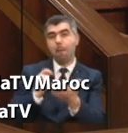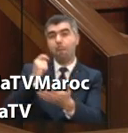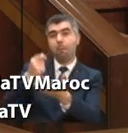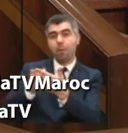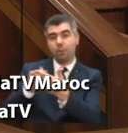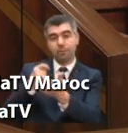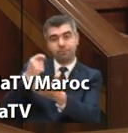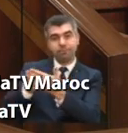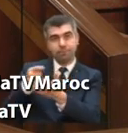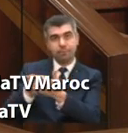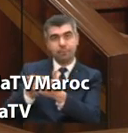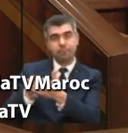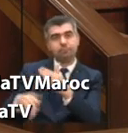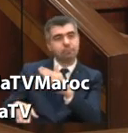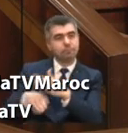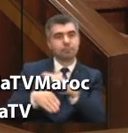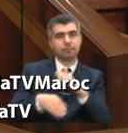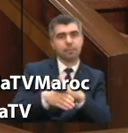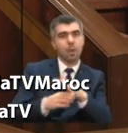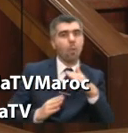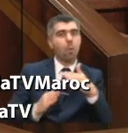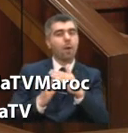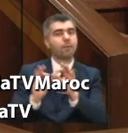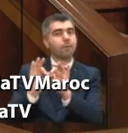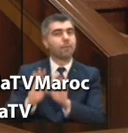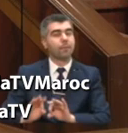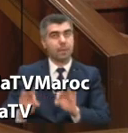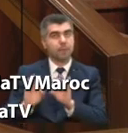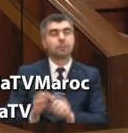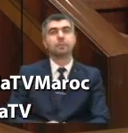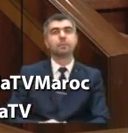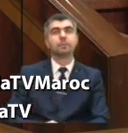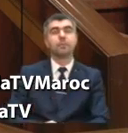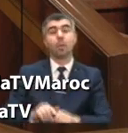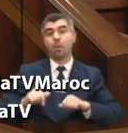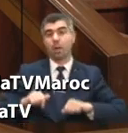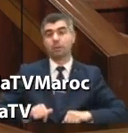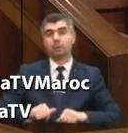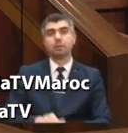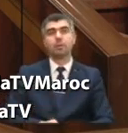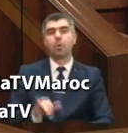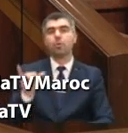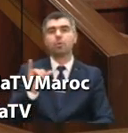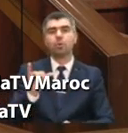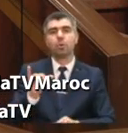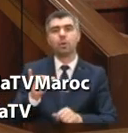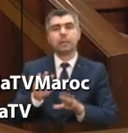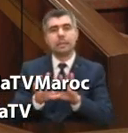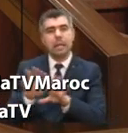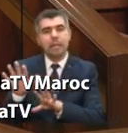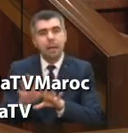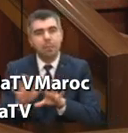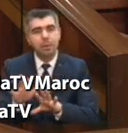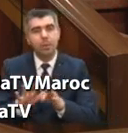بمجموعة من الأطر ديالها على أنها متوقفة عن العمل. وهنا تنطرح سؤال على السيد الوزير، وهي شنو هي التدابير باش يمكن